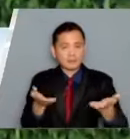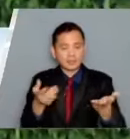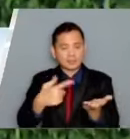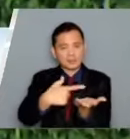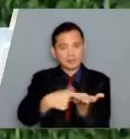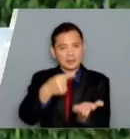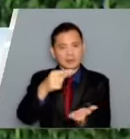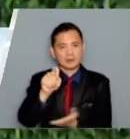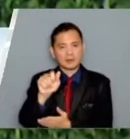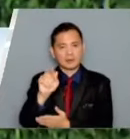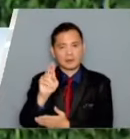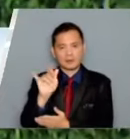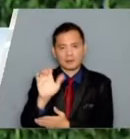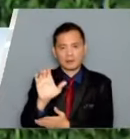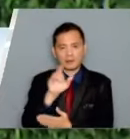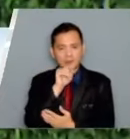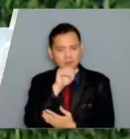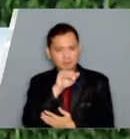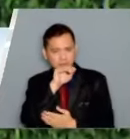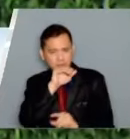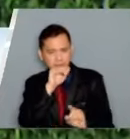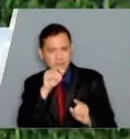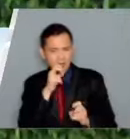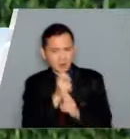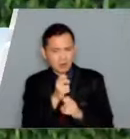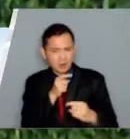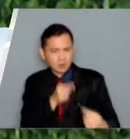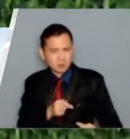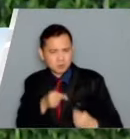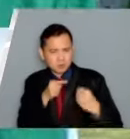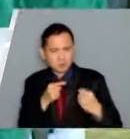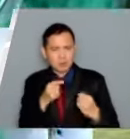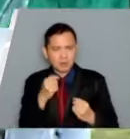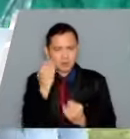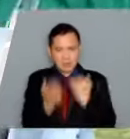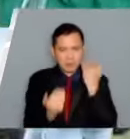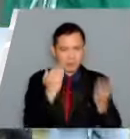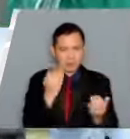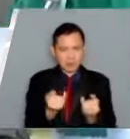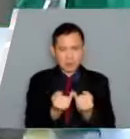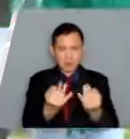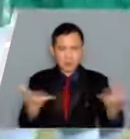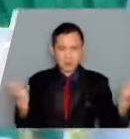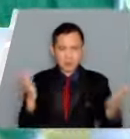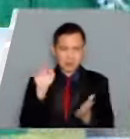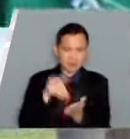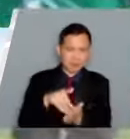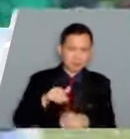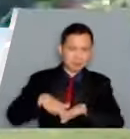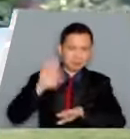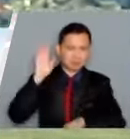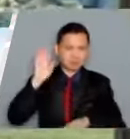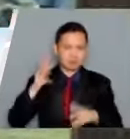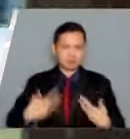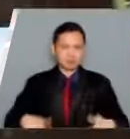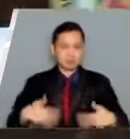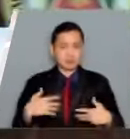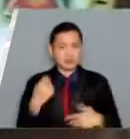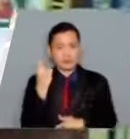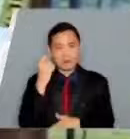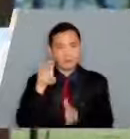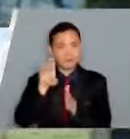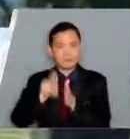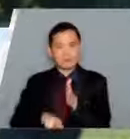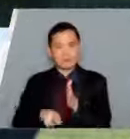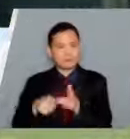pagsubok ang Bataan Death March at libo-libo rin ang namatay noon dahil dito karamihan hindi na nailibing ng maayos so